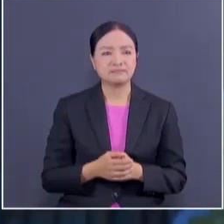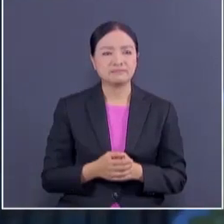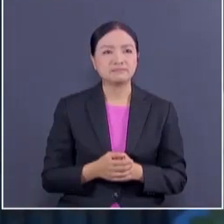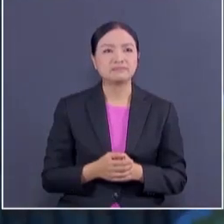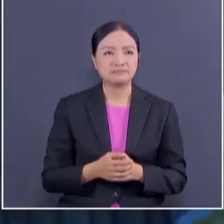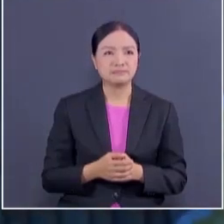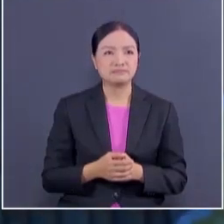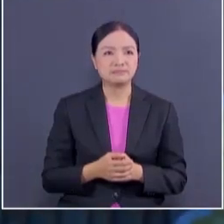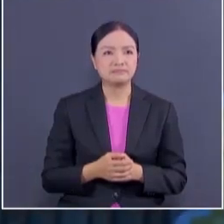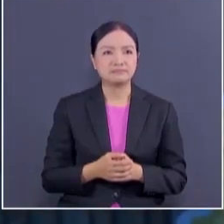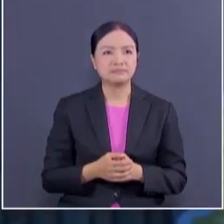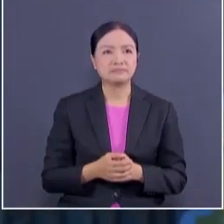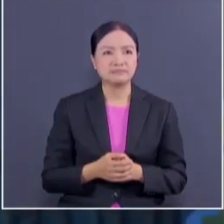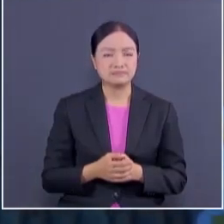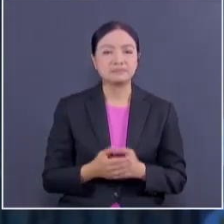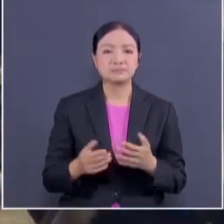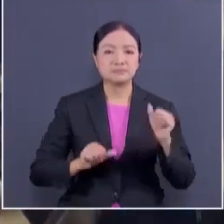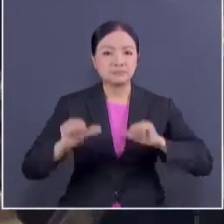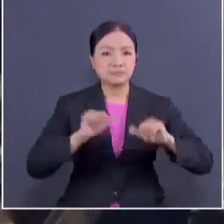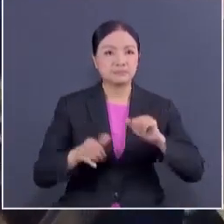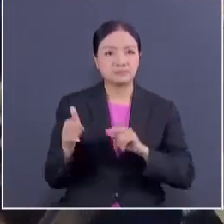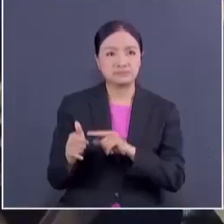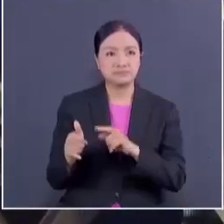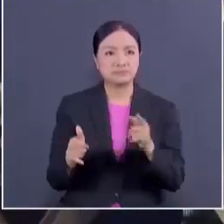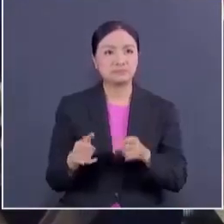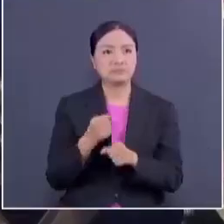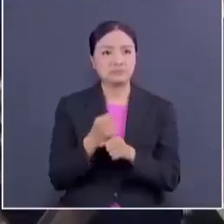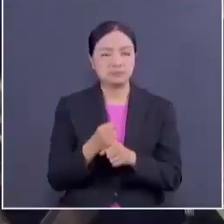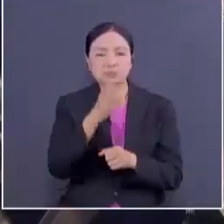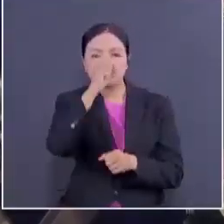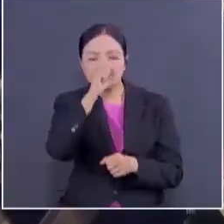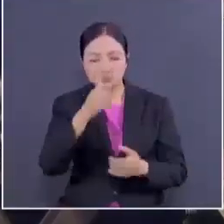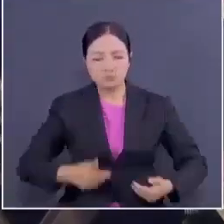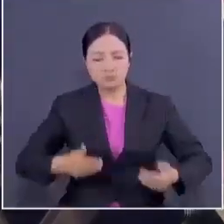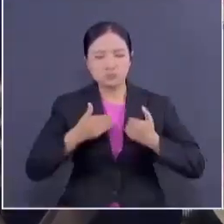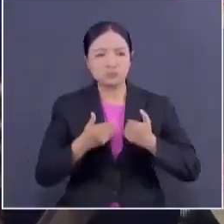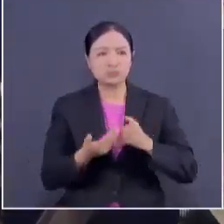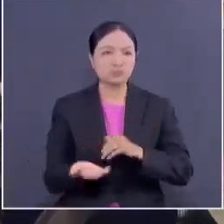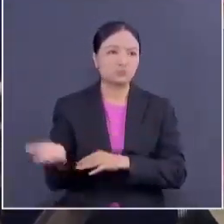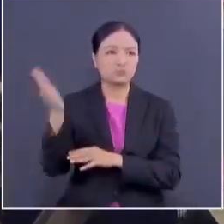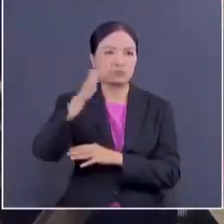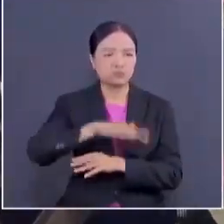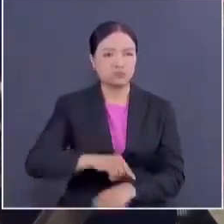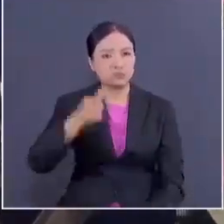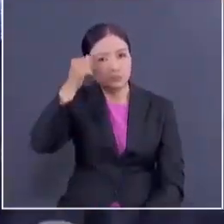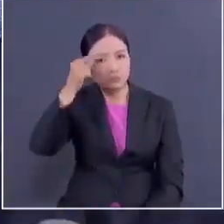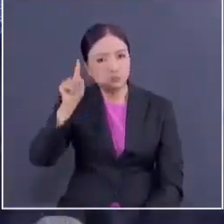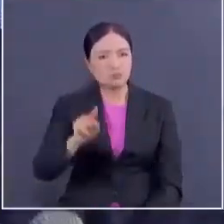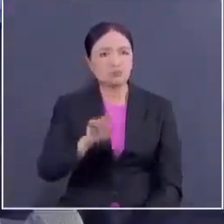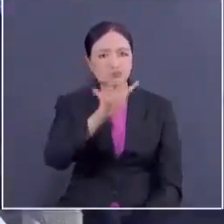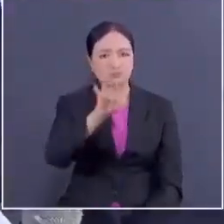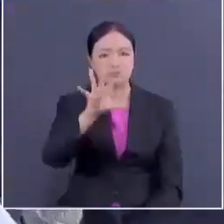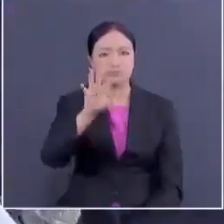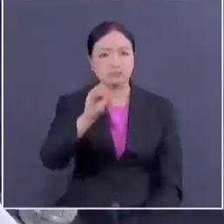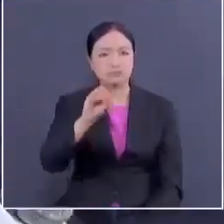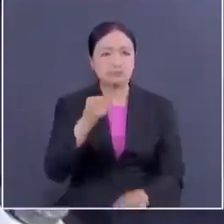กลายเป็นไวรัลอย่างมากนะคะหลังนักแสดงหนุ่มมาจุฑาวุฒิได้ทำคลิปทดลองใช้ชีวิตตามค่าแรงขั้นต่ำ1วันกับเงิน450